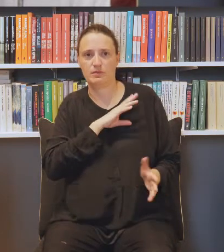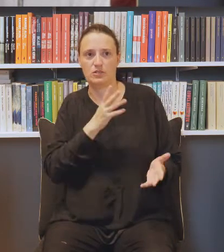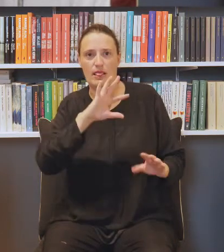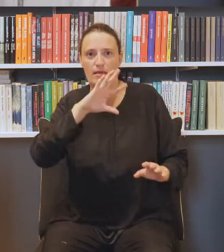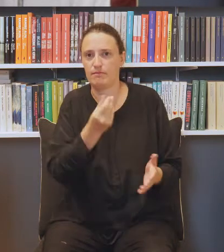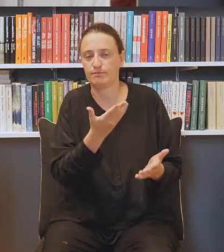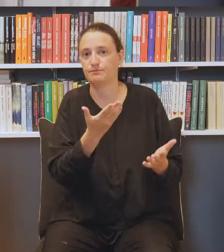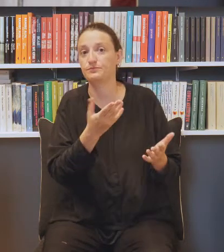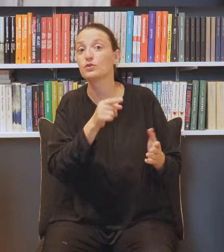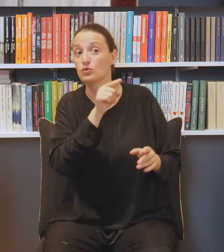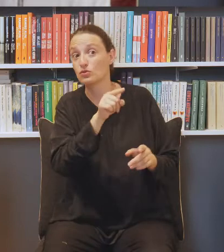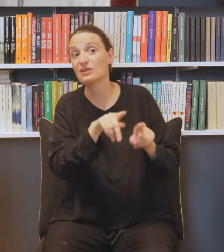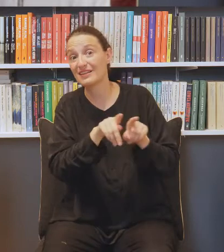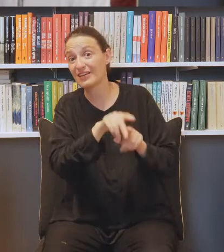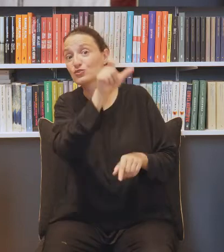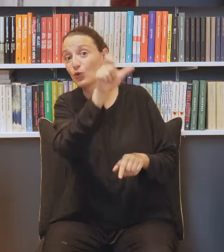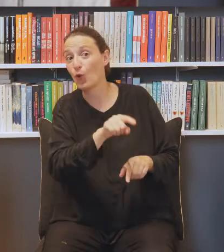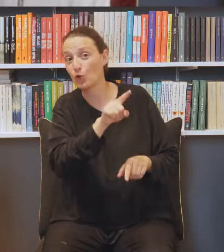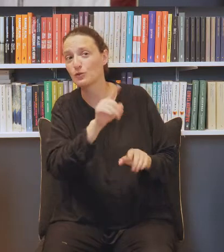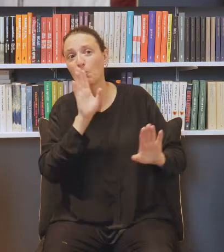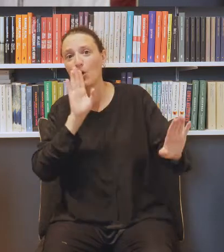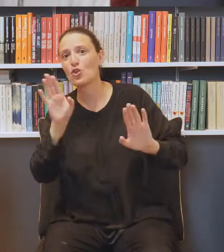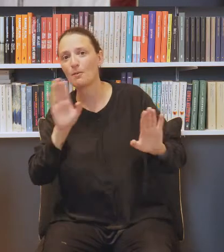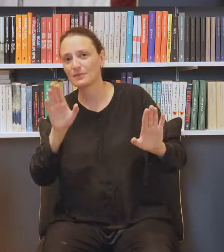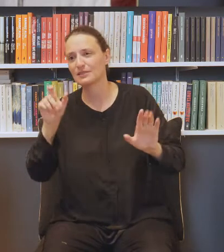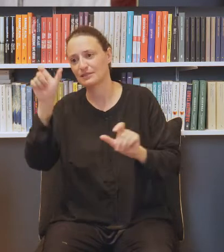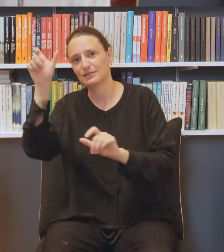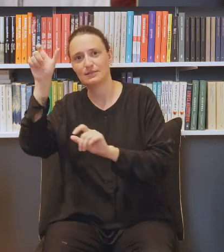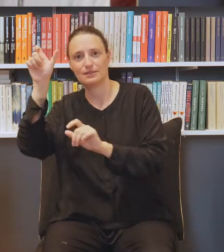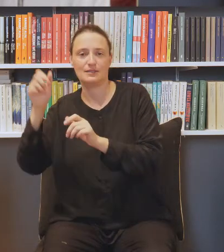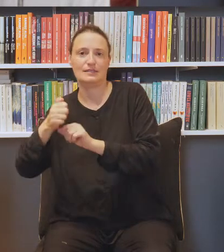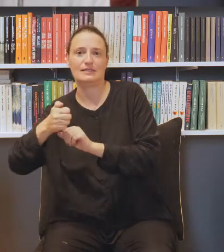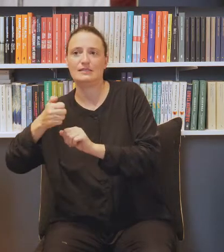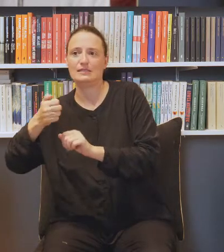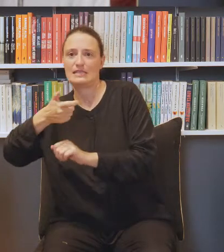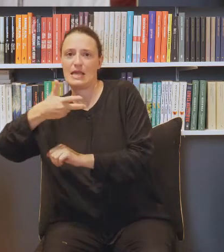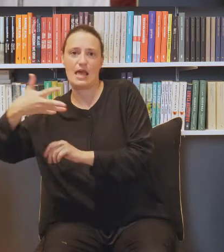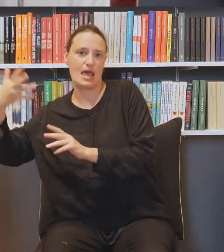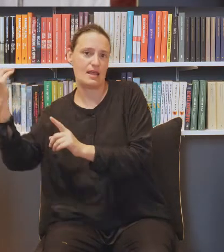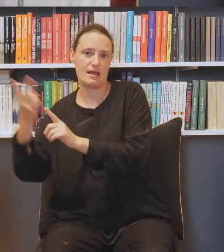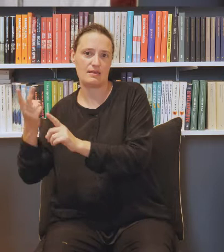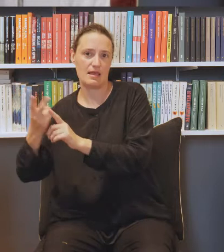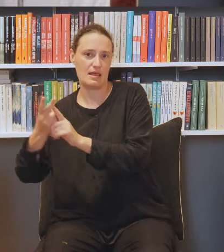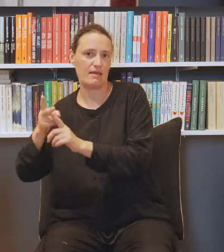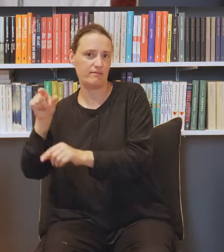jeszcze przypomina postaci z seriali telewizyjnych, więc bohaterowie po prostu, a szczególnie Ula,